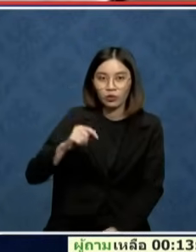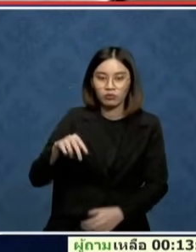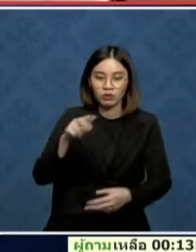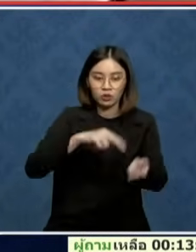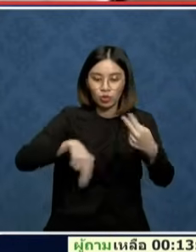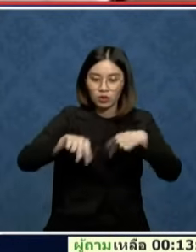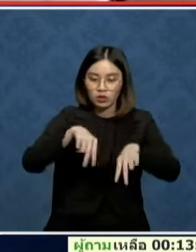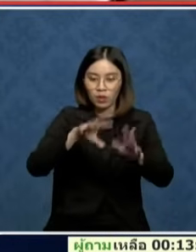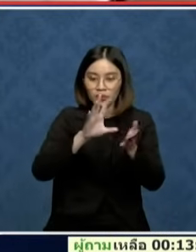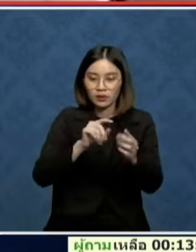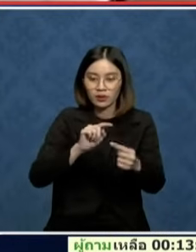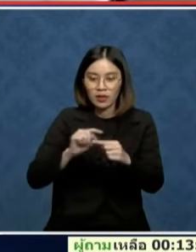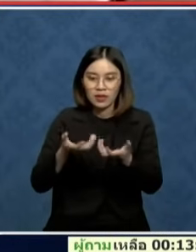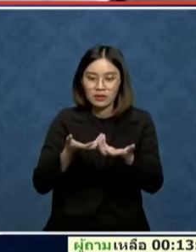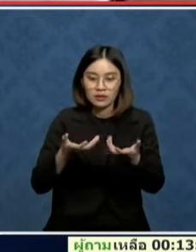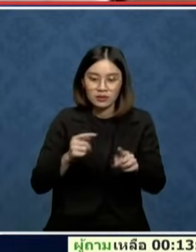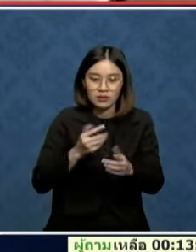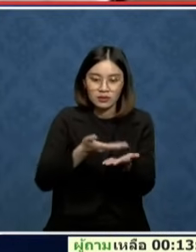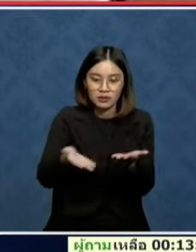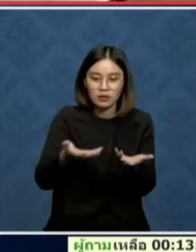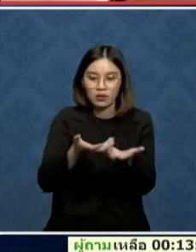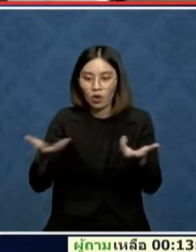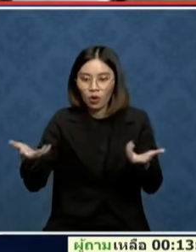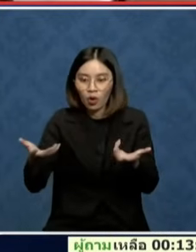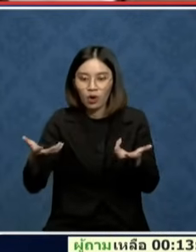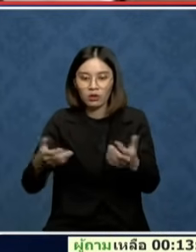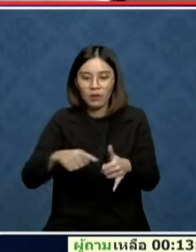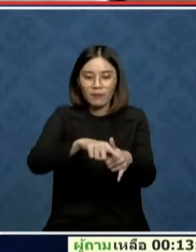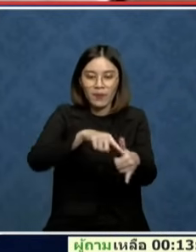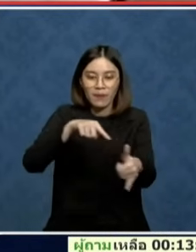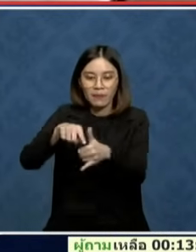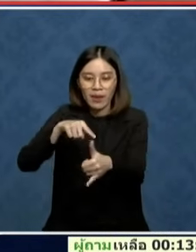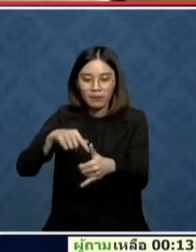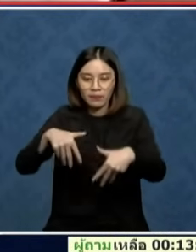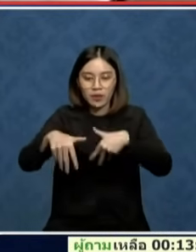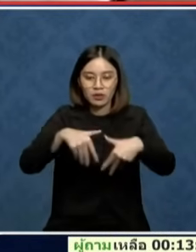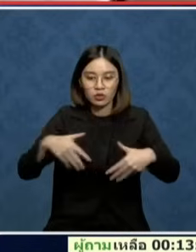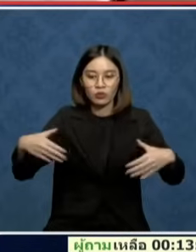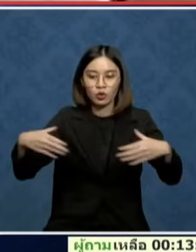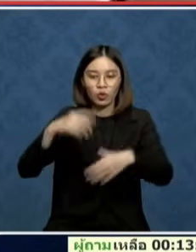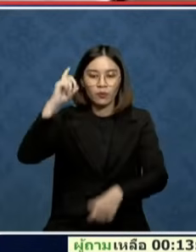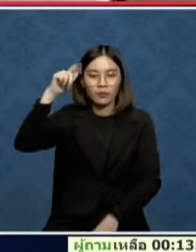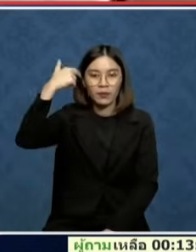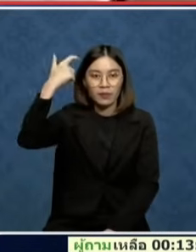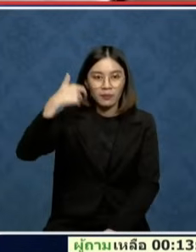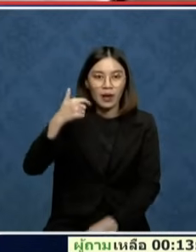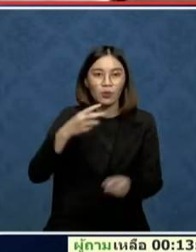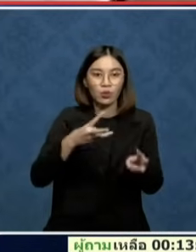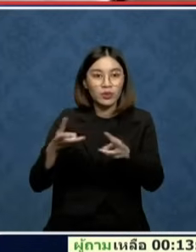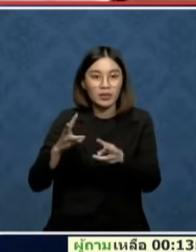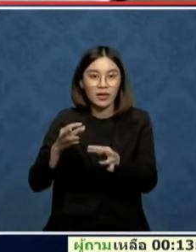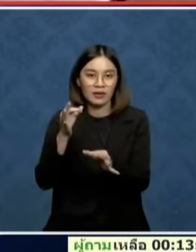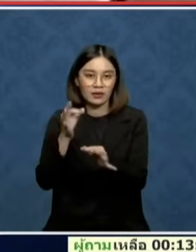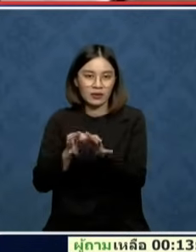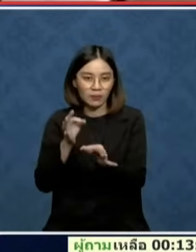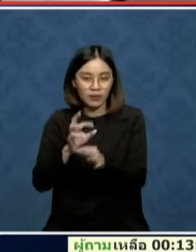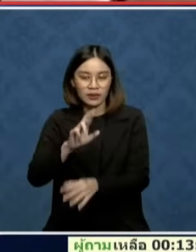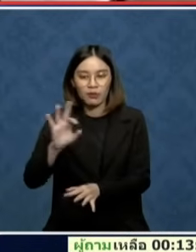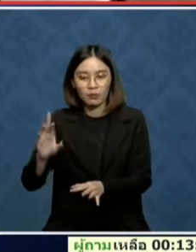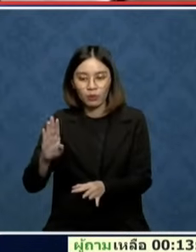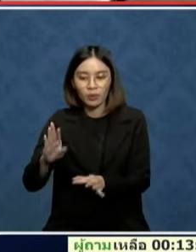สอบจนสามารถซื้ออาวุธไปใช้ในการสังหารประชาชนชาวเมียนมาผ่านระบบธนาคารของประเทศไทย